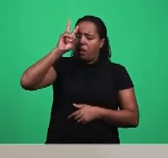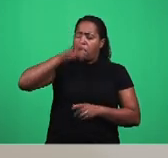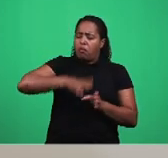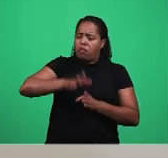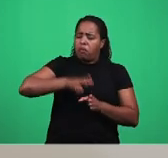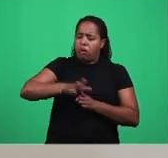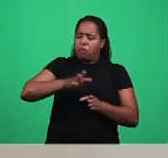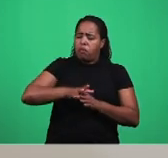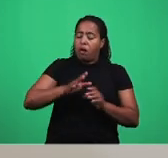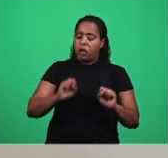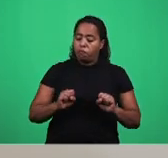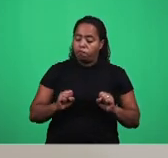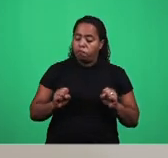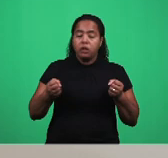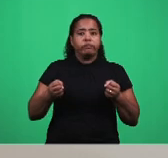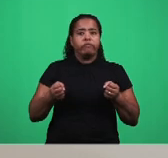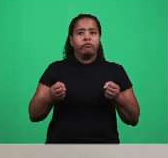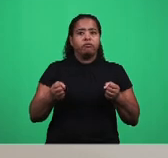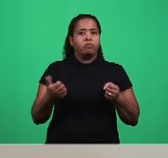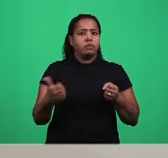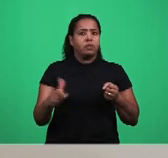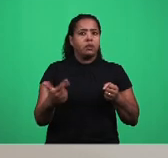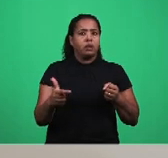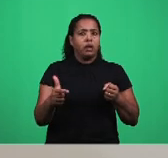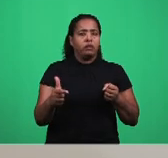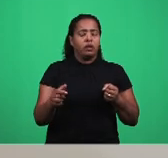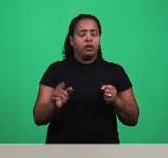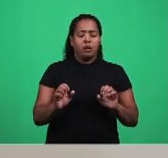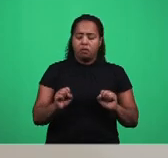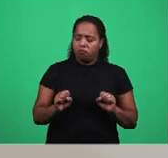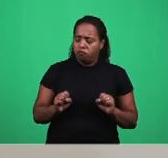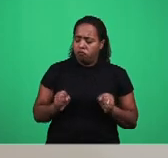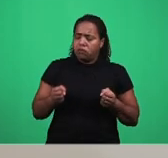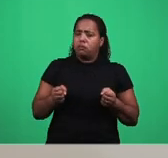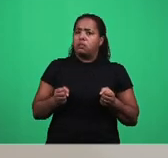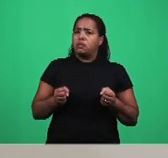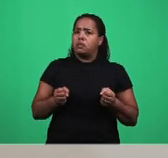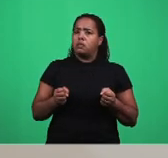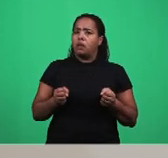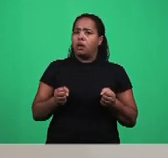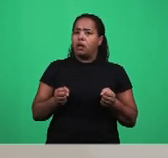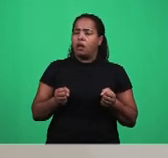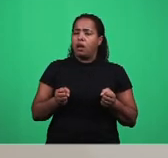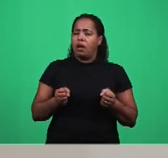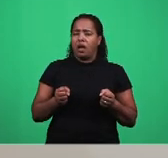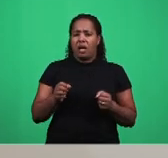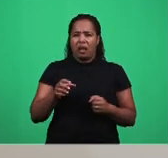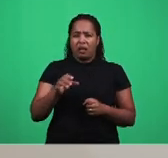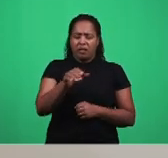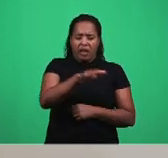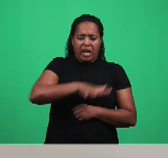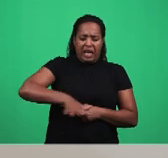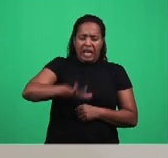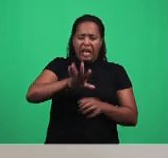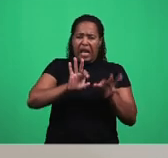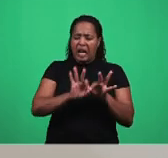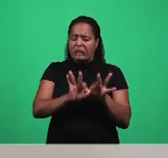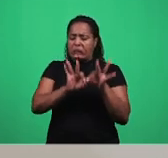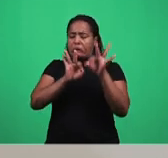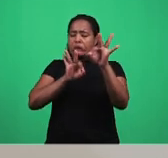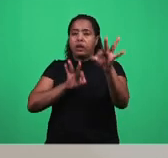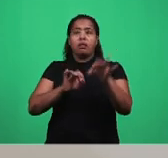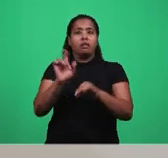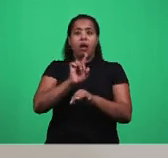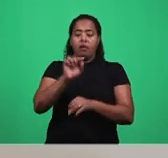euh, nous avons rappelé, mais il n'y a pas eu un engagement. Euh, et je veux dire que